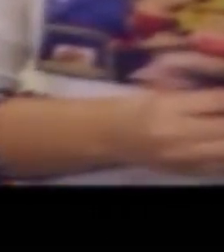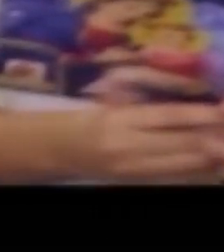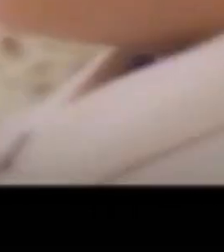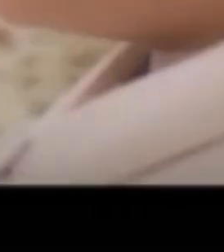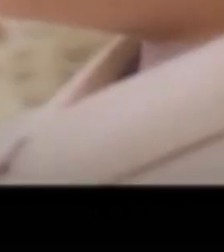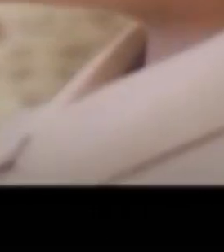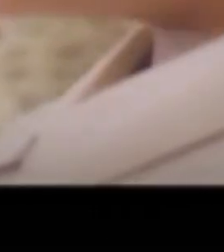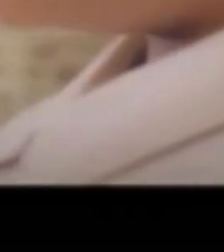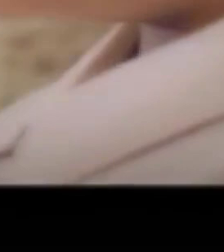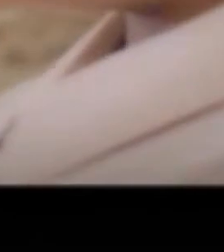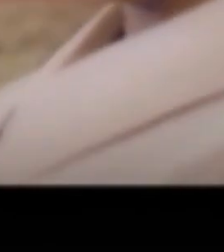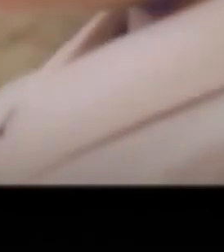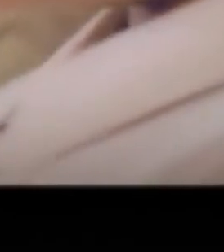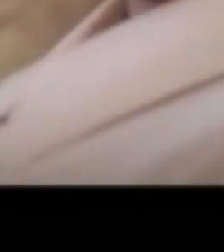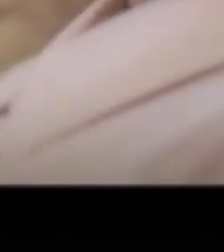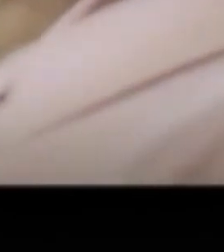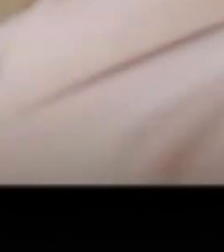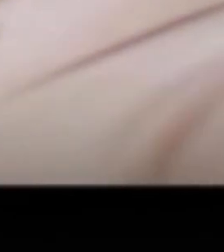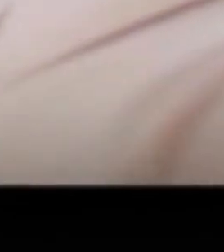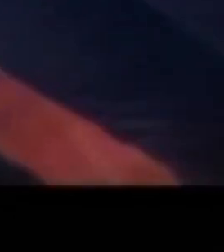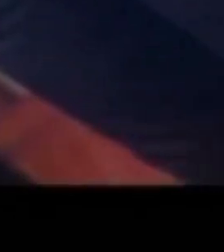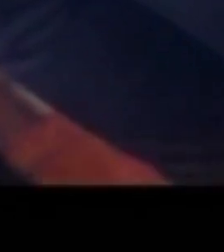يسوع وطني